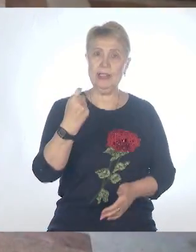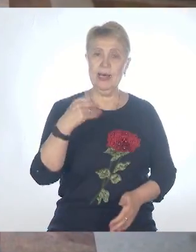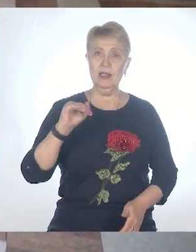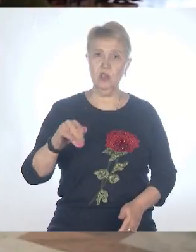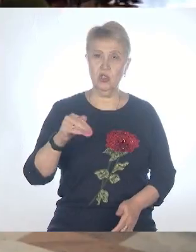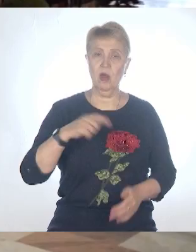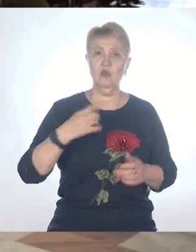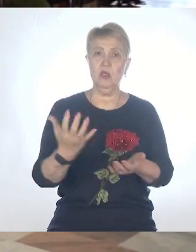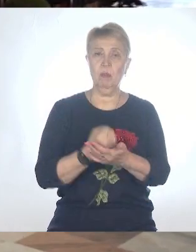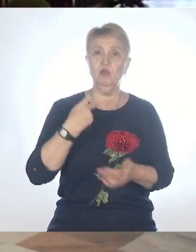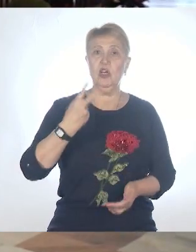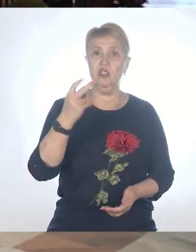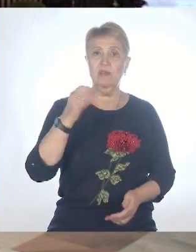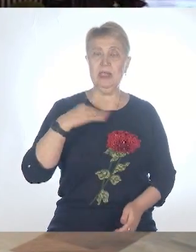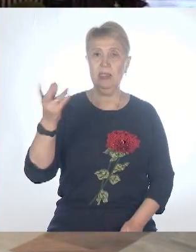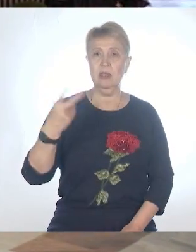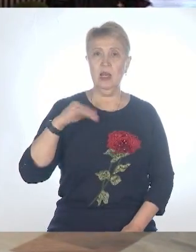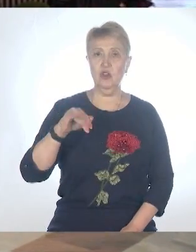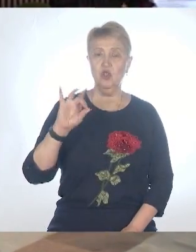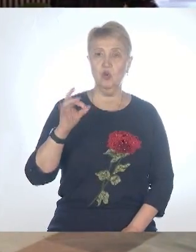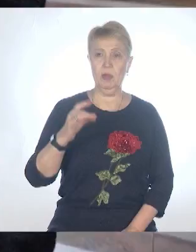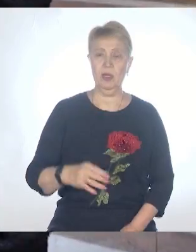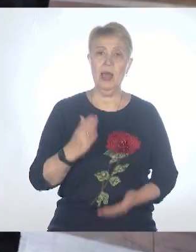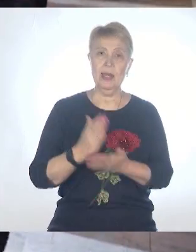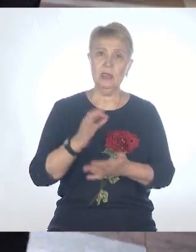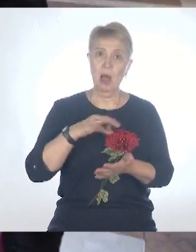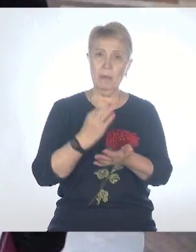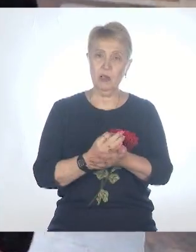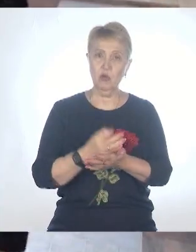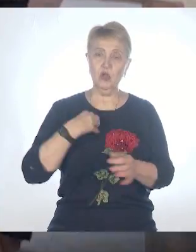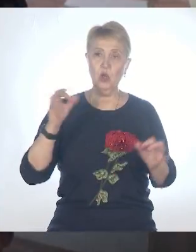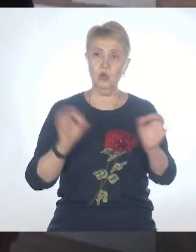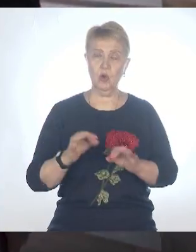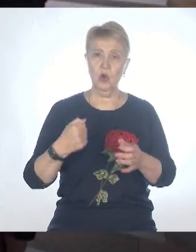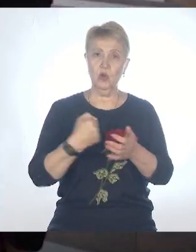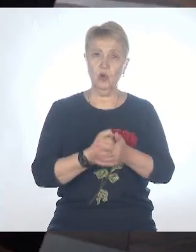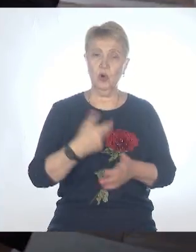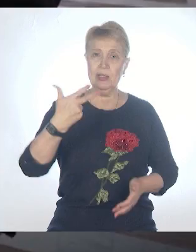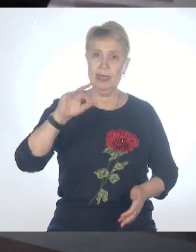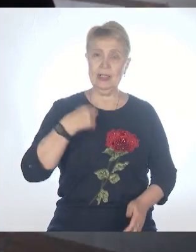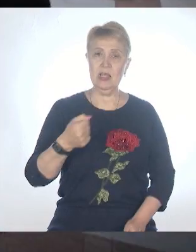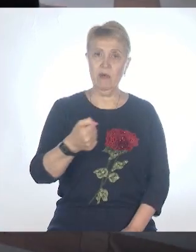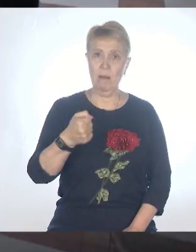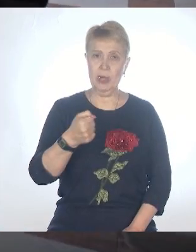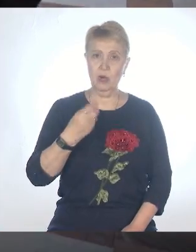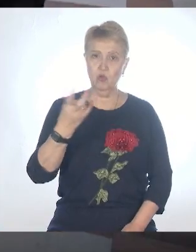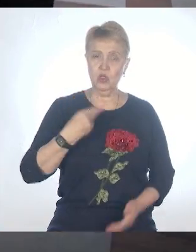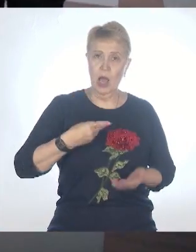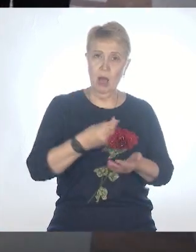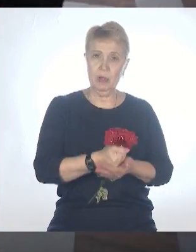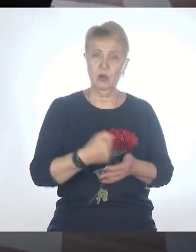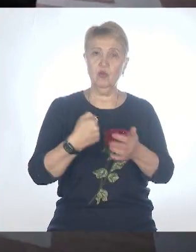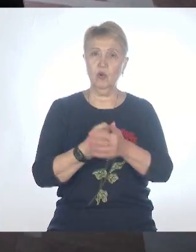кэшбэк 20%. Есть определенные сроки поездок? Да, ваша поездка должна быть до 30 апреля. Оплатить поездку нужно